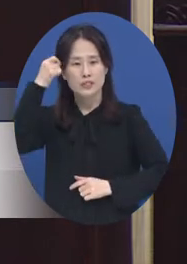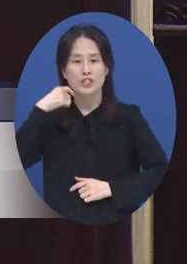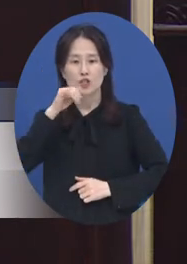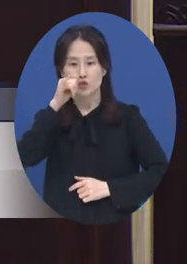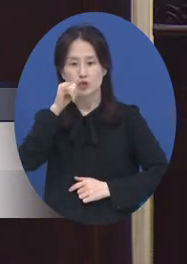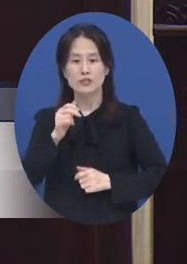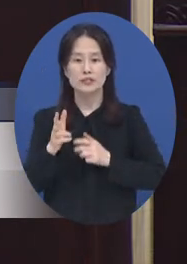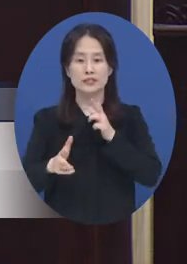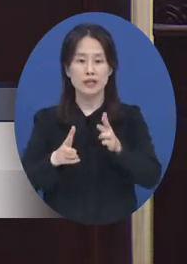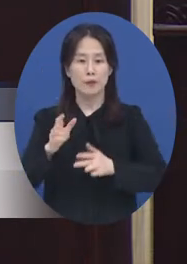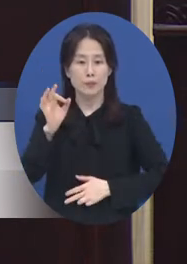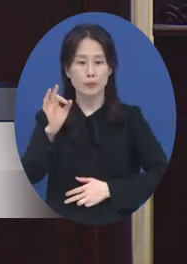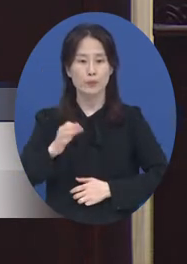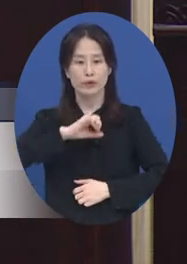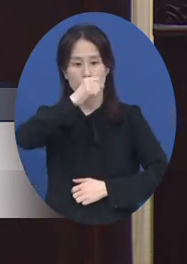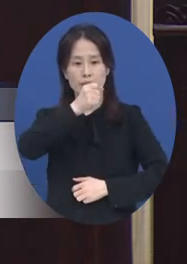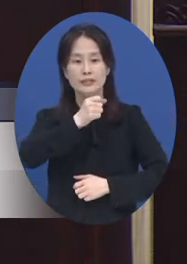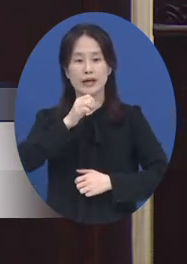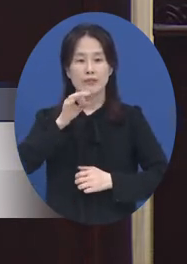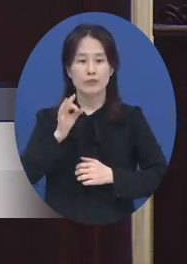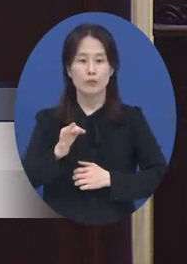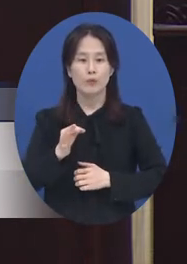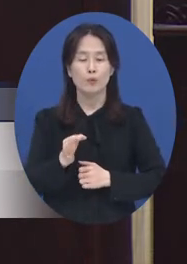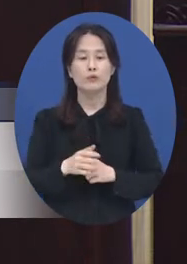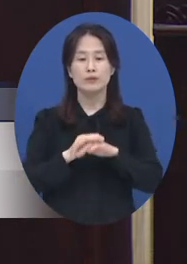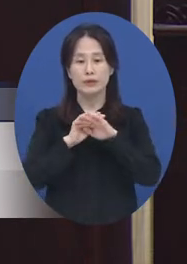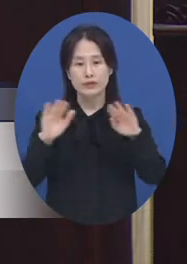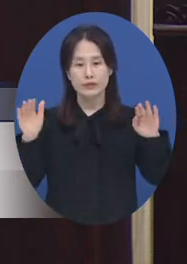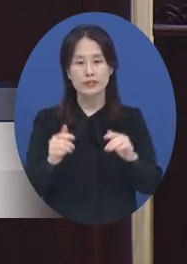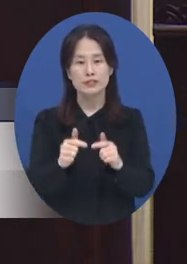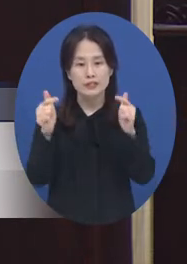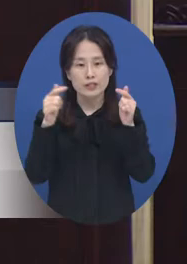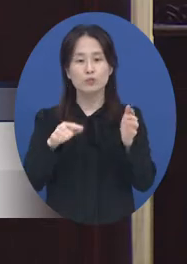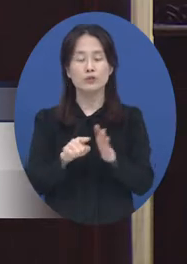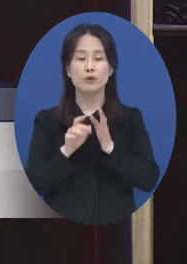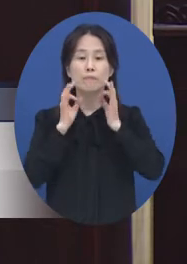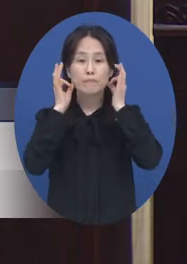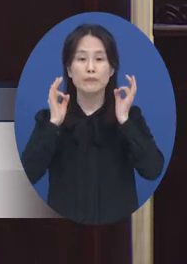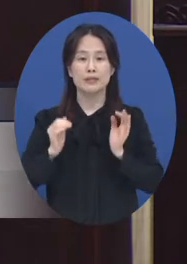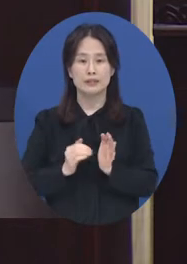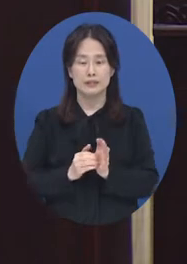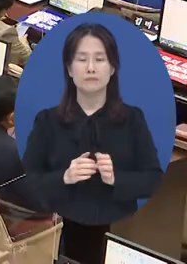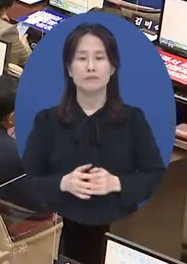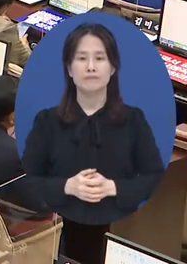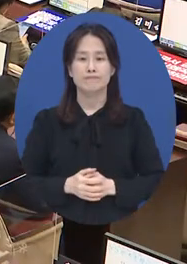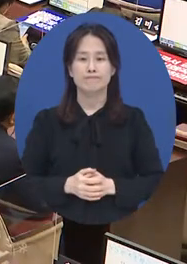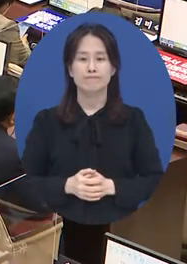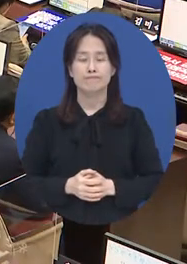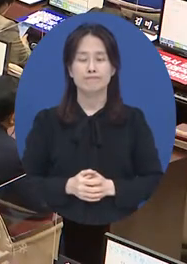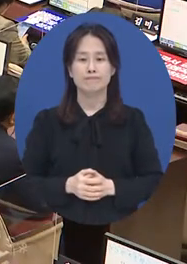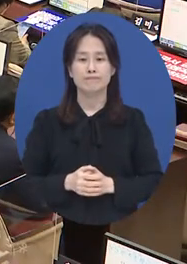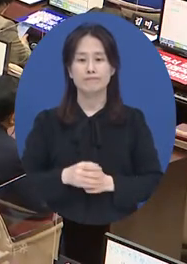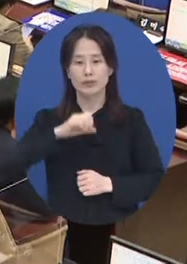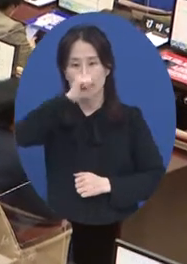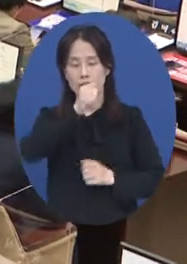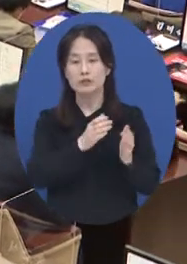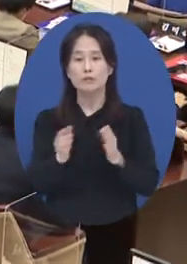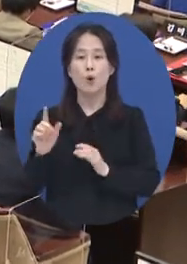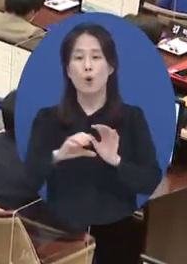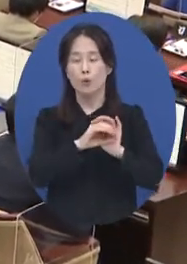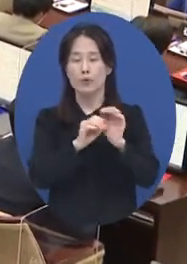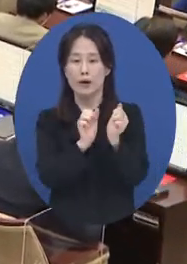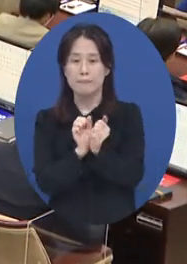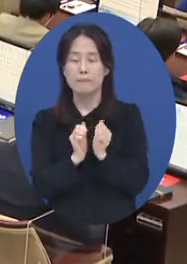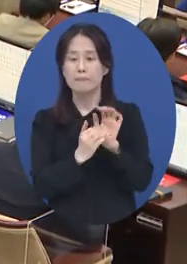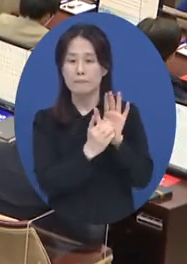아쉬운 분야의 사업비는 예 산 액 을 균형 있게 증액 하고자 노력하였습니다 이번 시경은 코로 날리고